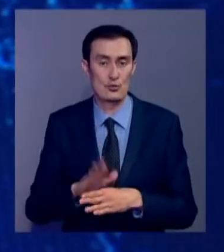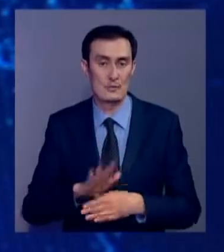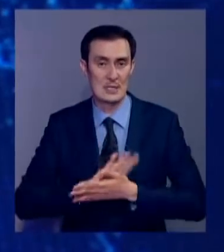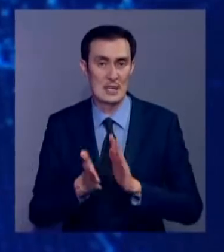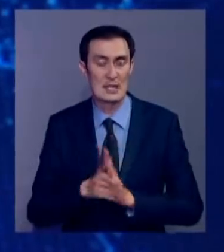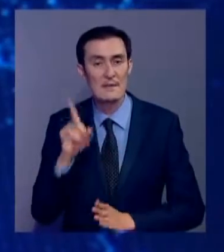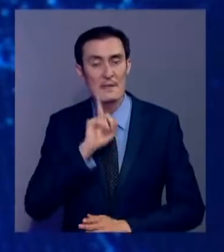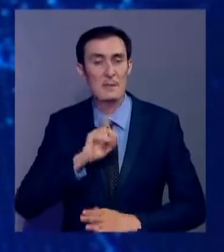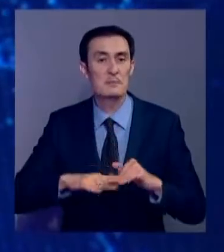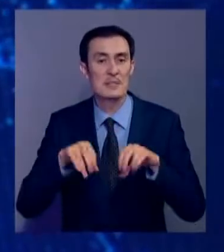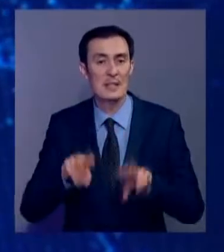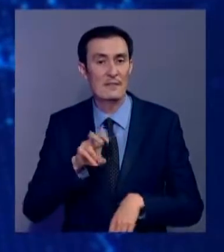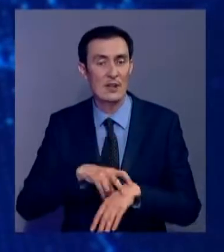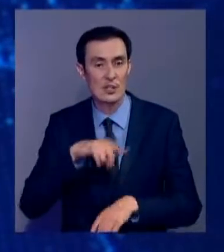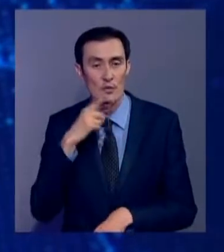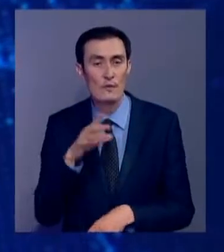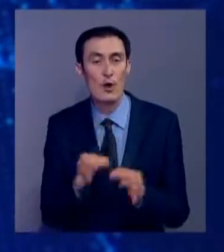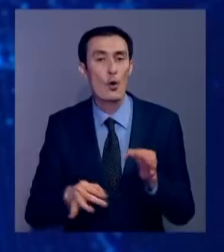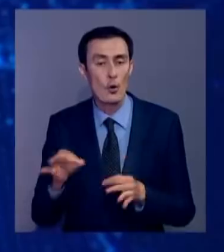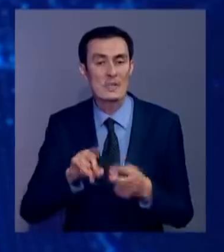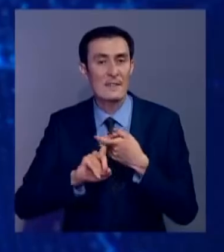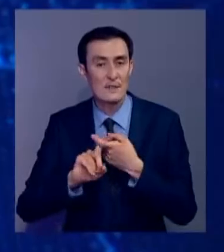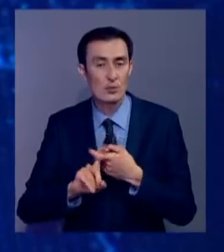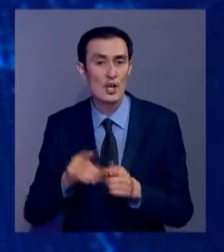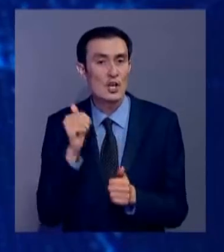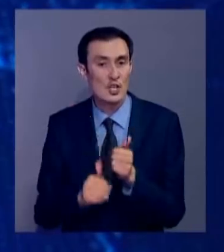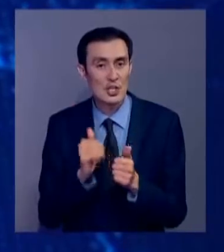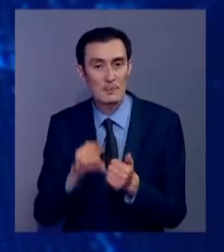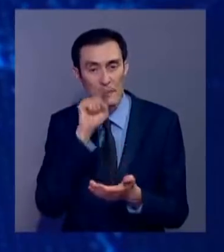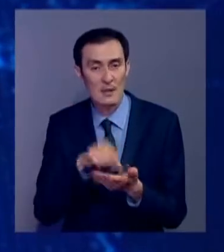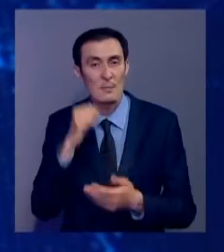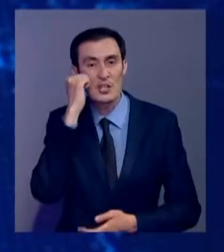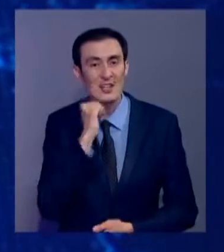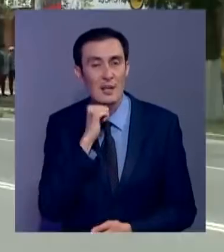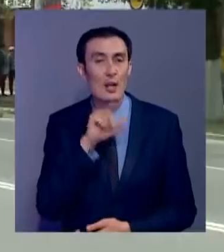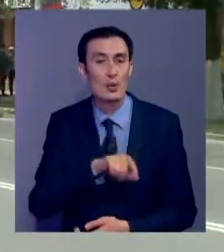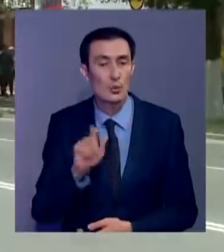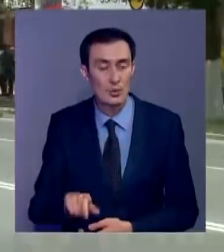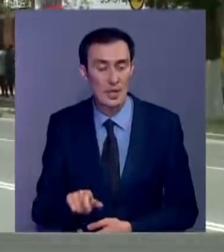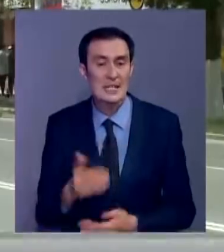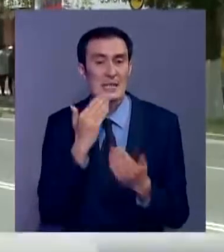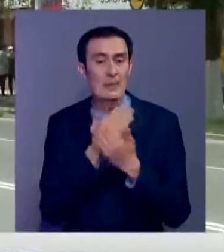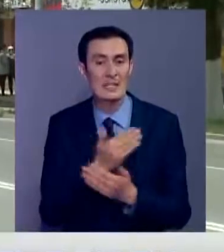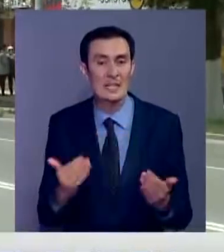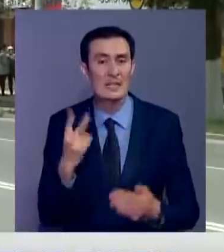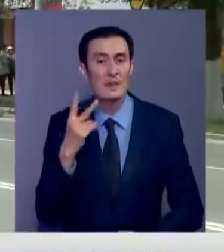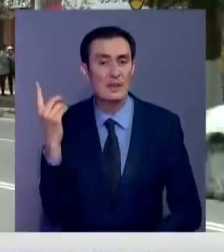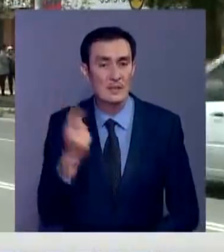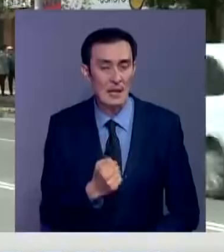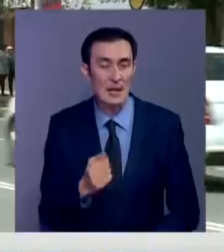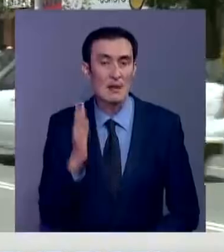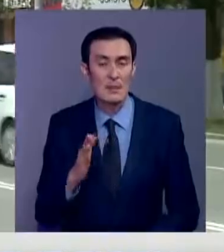Тем временем специалисты отмечают, что в регионе вирусу чаще стали подвергаться пожилые люди. Так, за последние 2 недели